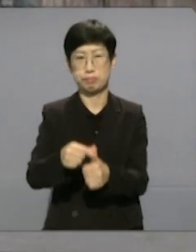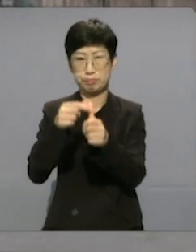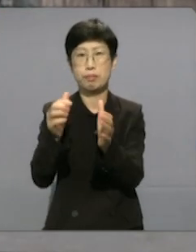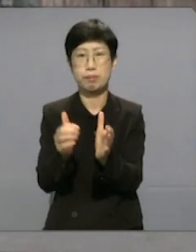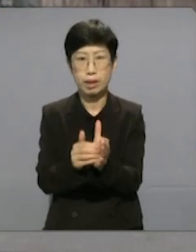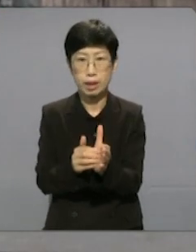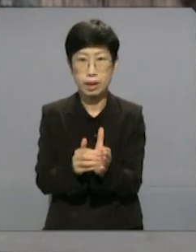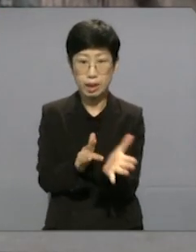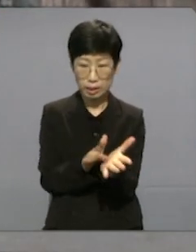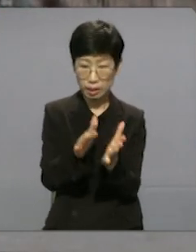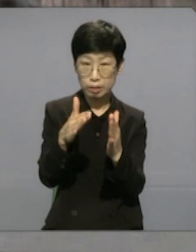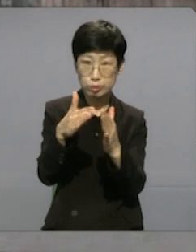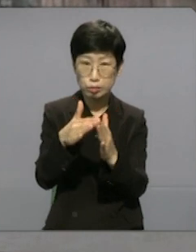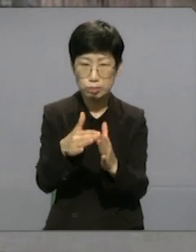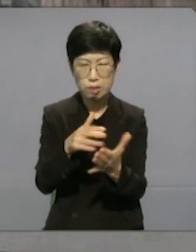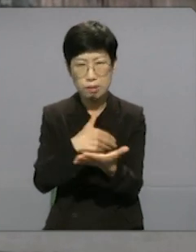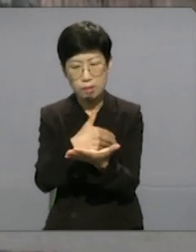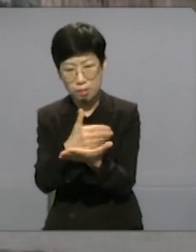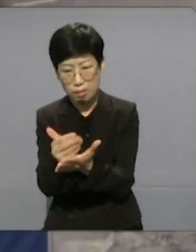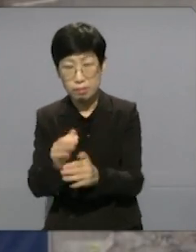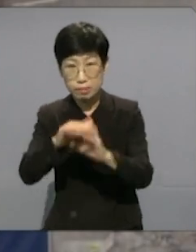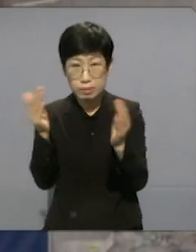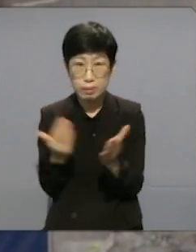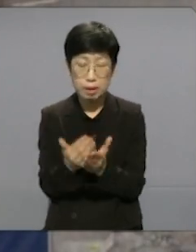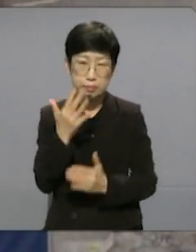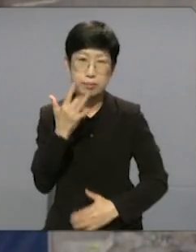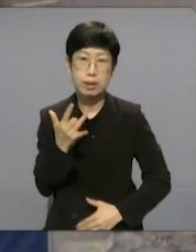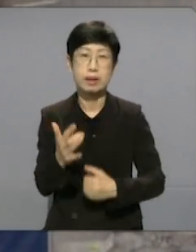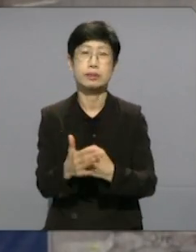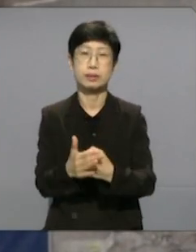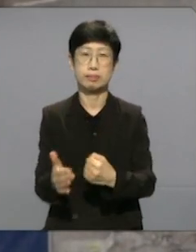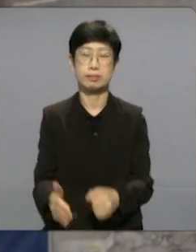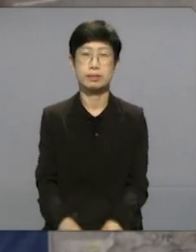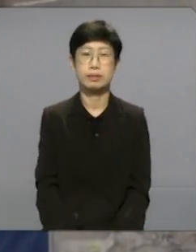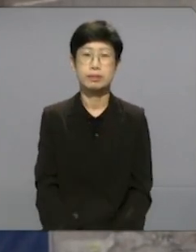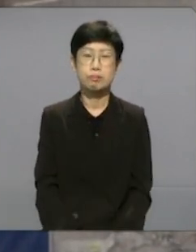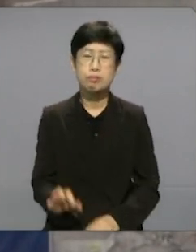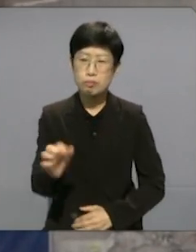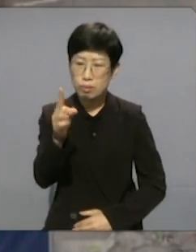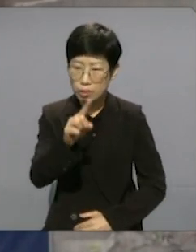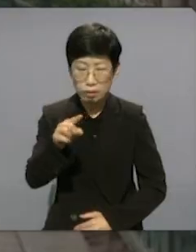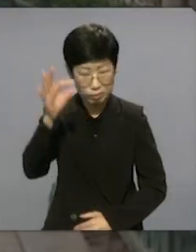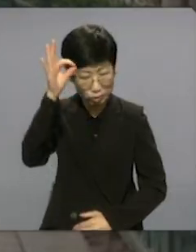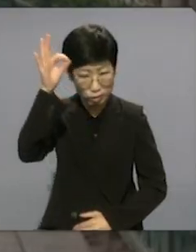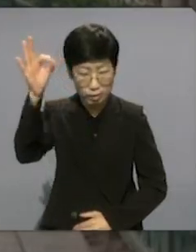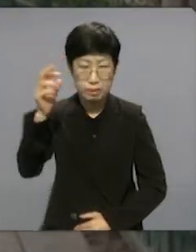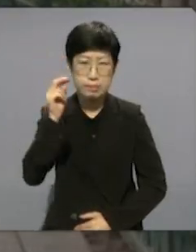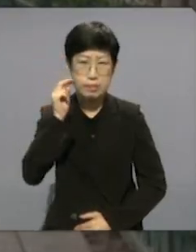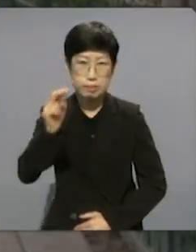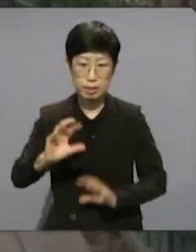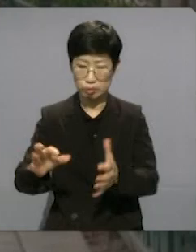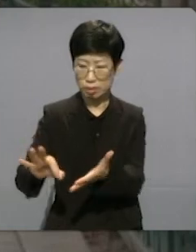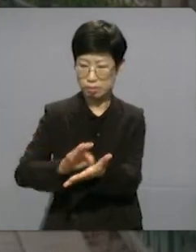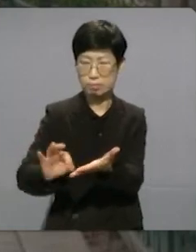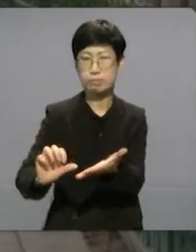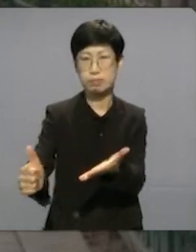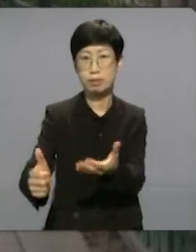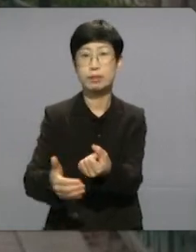약국에서 약품 수백 가지가 수개월 동안 누락됐기 때문입니다. 원인은 튀니지의 심각한 국가 재정